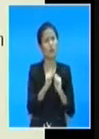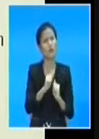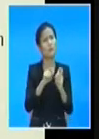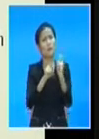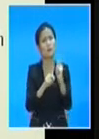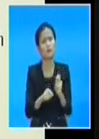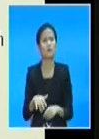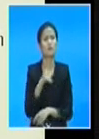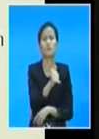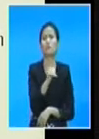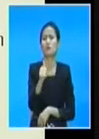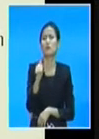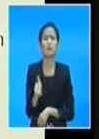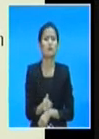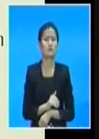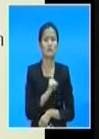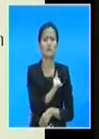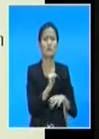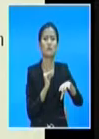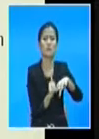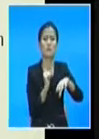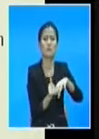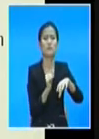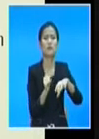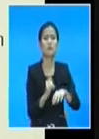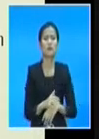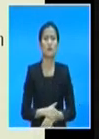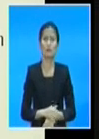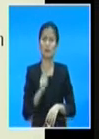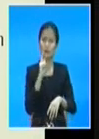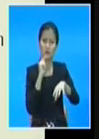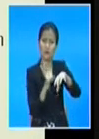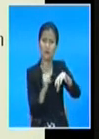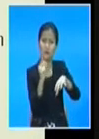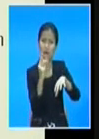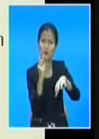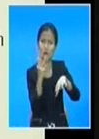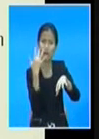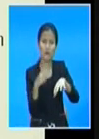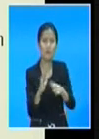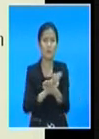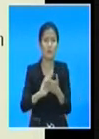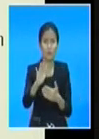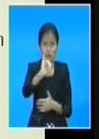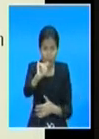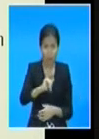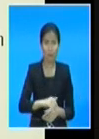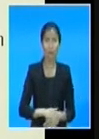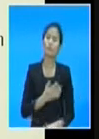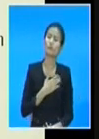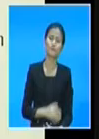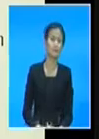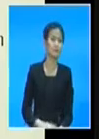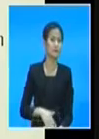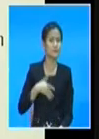ไปอำเภอเนี่ยนะฮะหลายสิบเที่ยวไม่เรียบร้อยไม่เรียบร้อยผมทำไงมันเริ่มผุแล้วผมเลยไปบอกวัดหลวงพ่